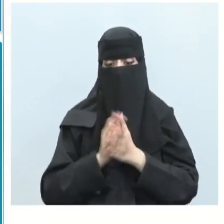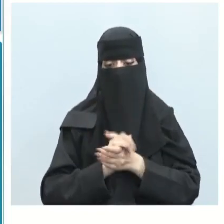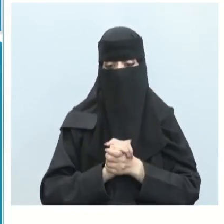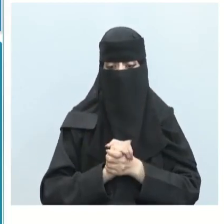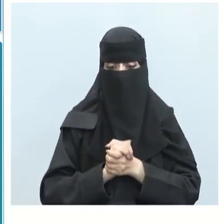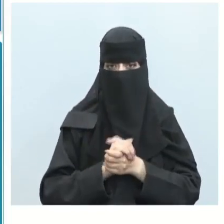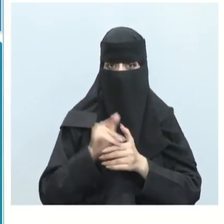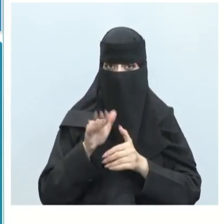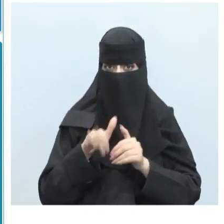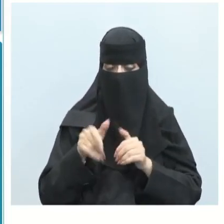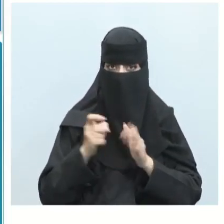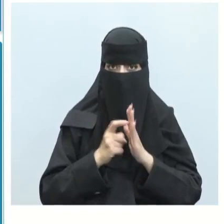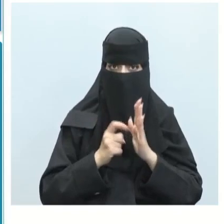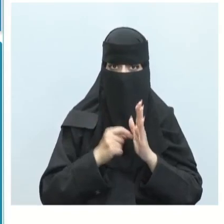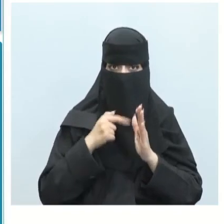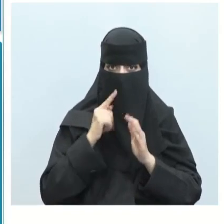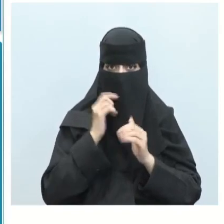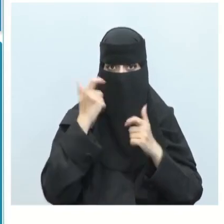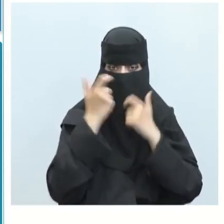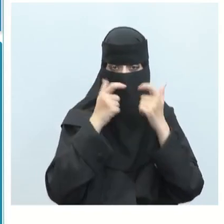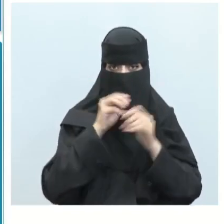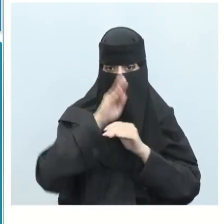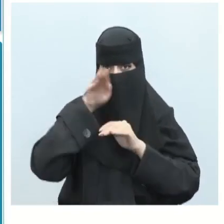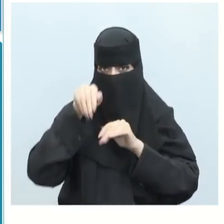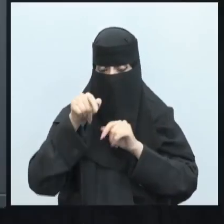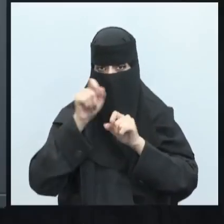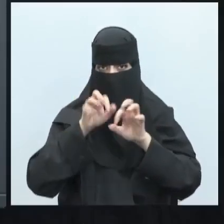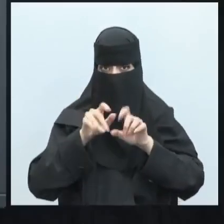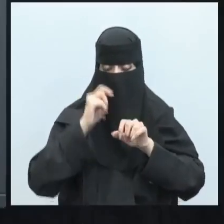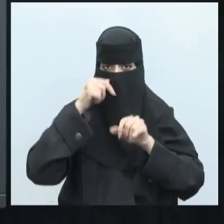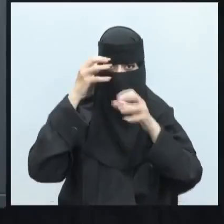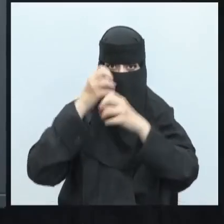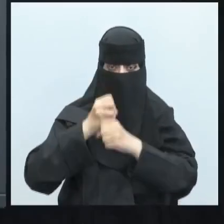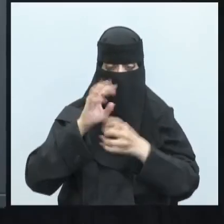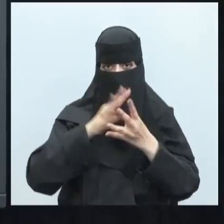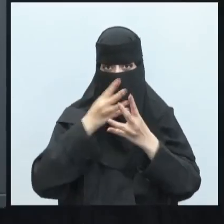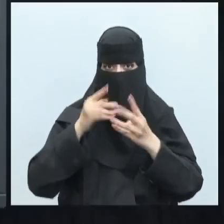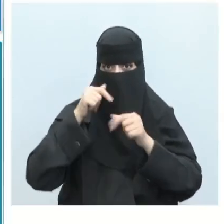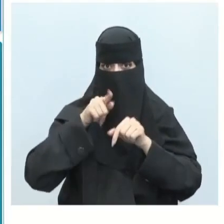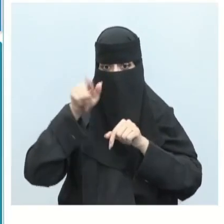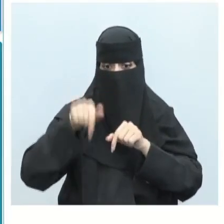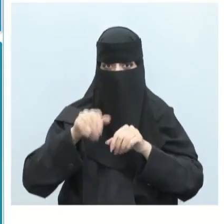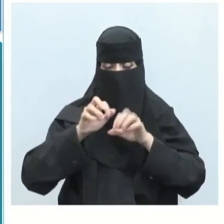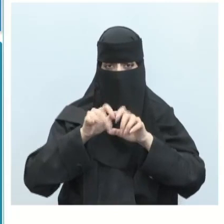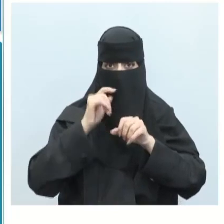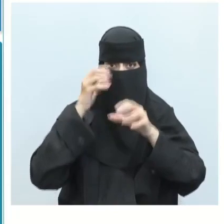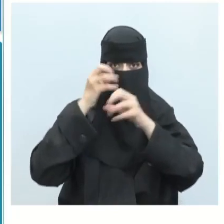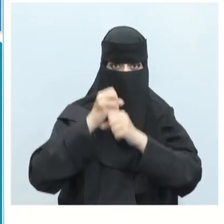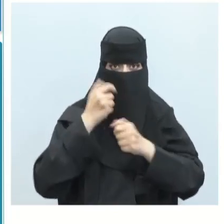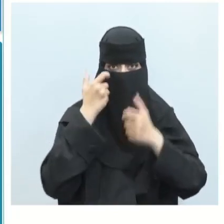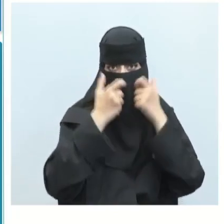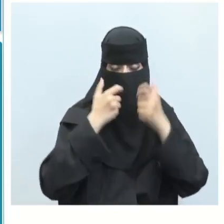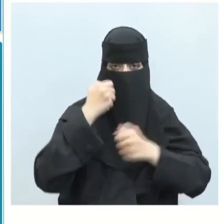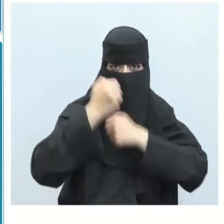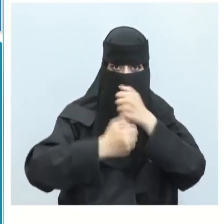ايضا انظمه كشف التسلل هي احدى التقنيات المستخدمه لحمايه الشبكه وهي تقنيه امنيه تراقب